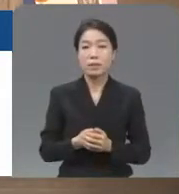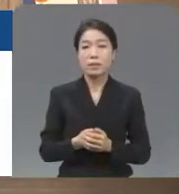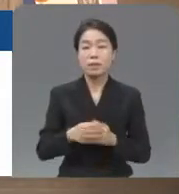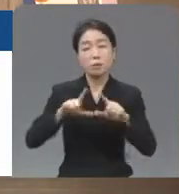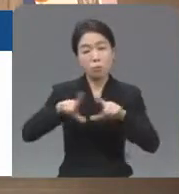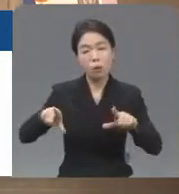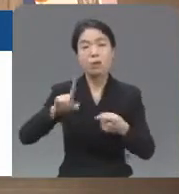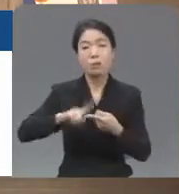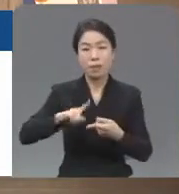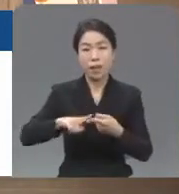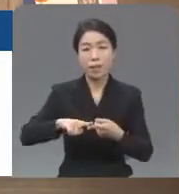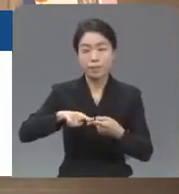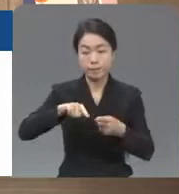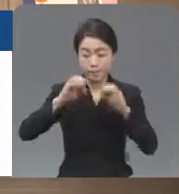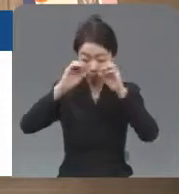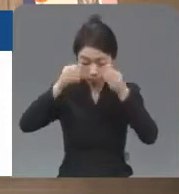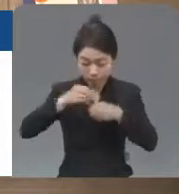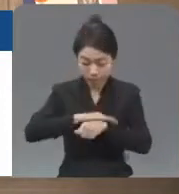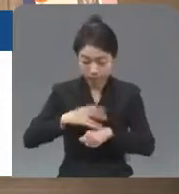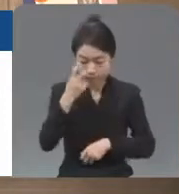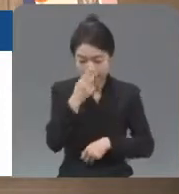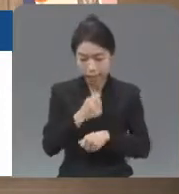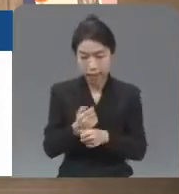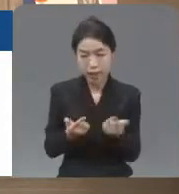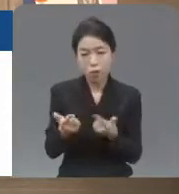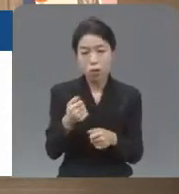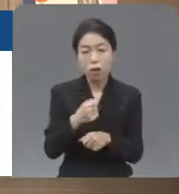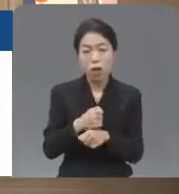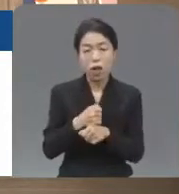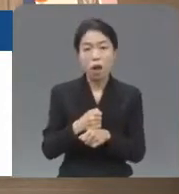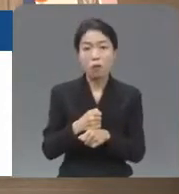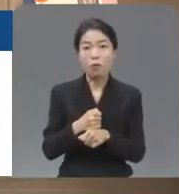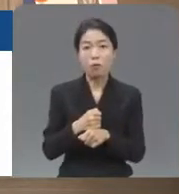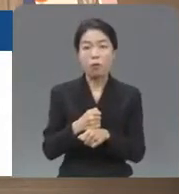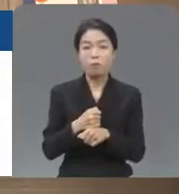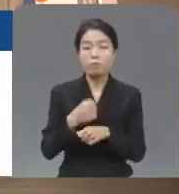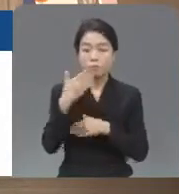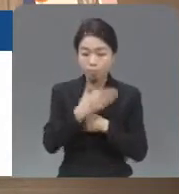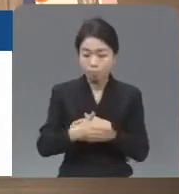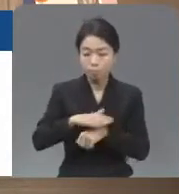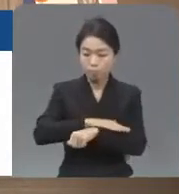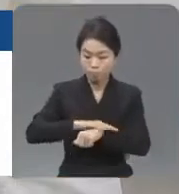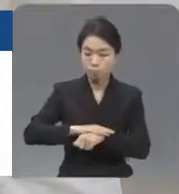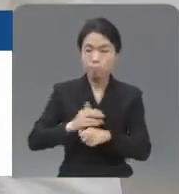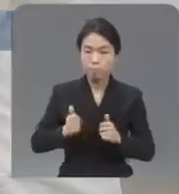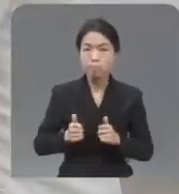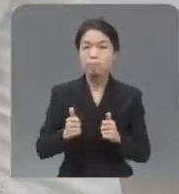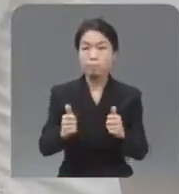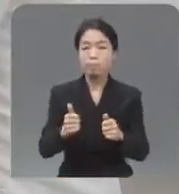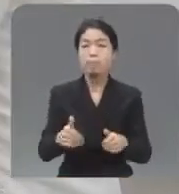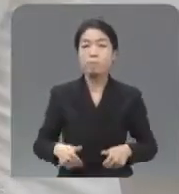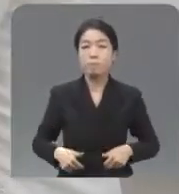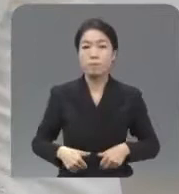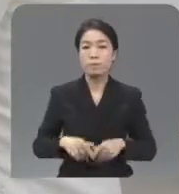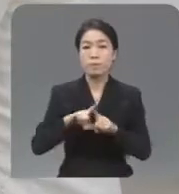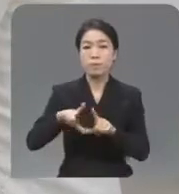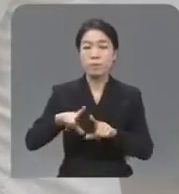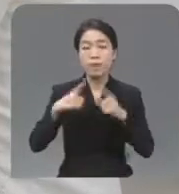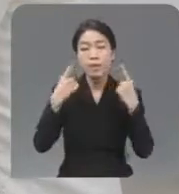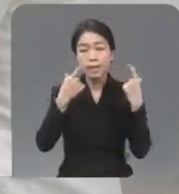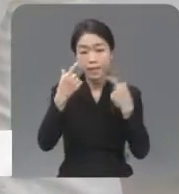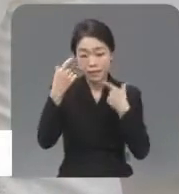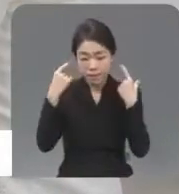평소대로 자신을 좀 잘 관리하고 차분하게 자기 패턴을 유지하면서 또 일정한 생활